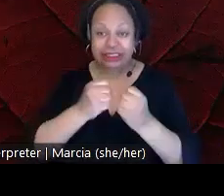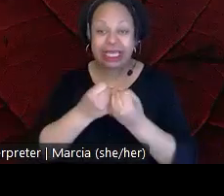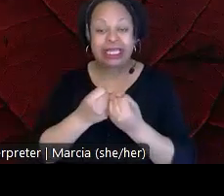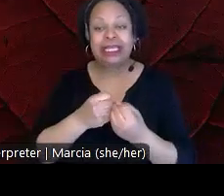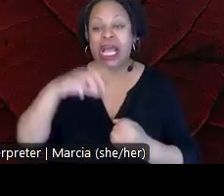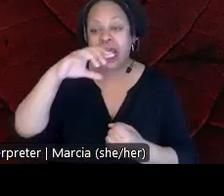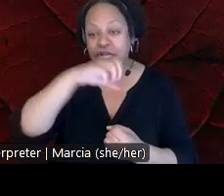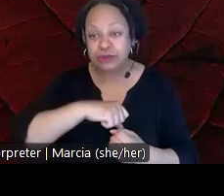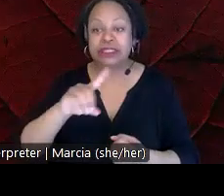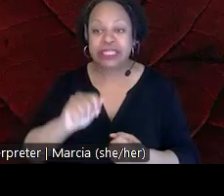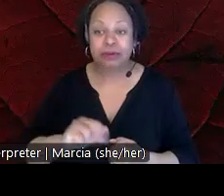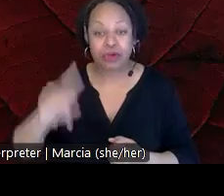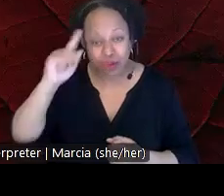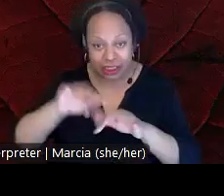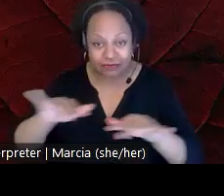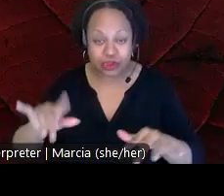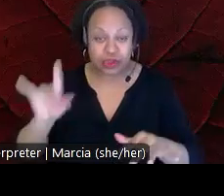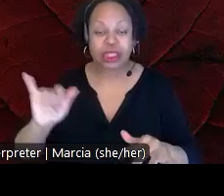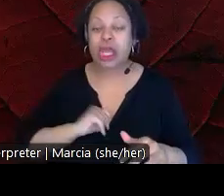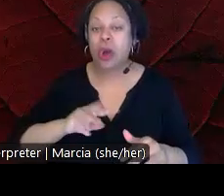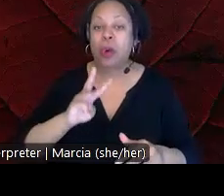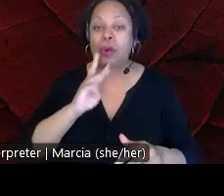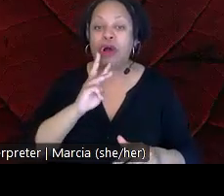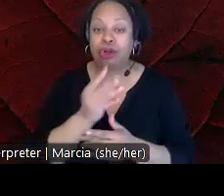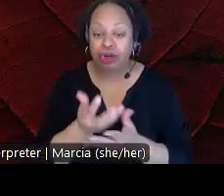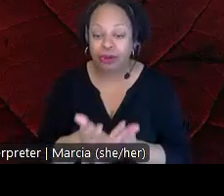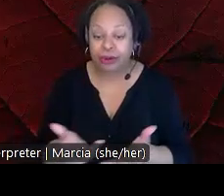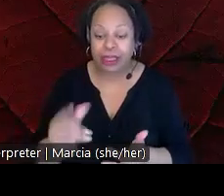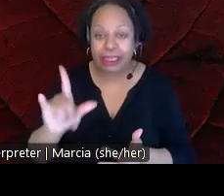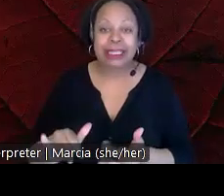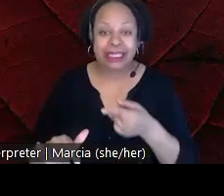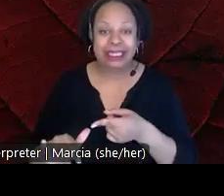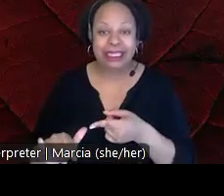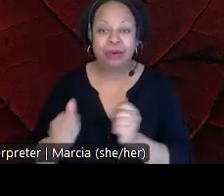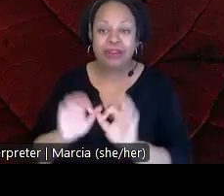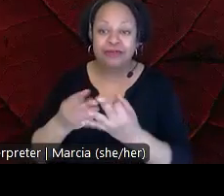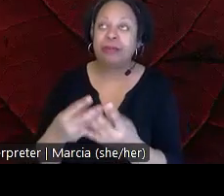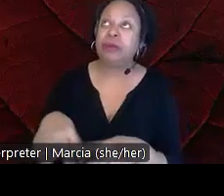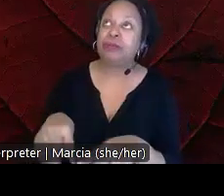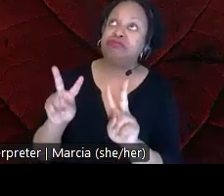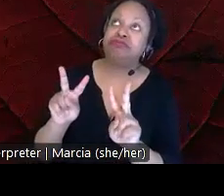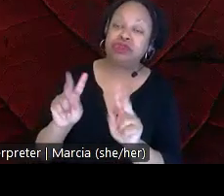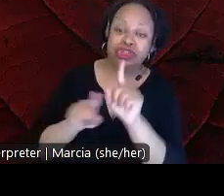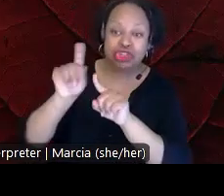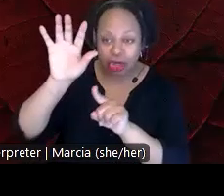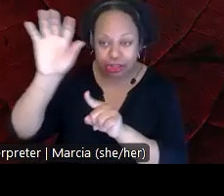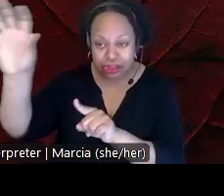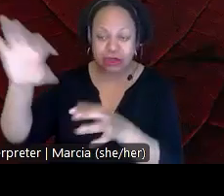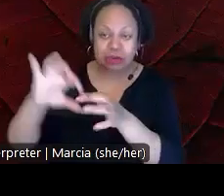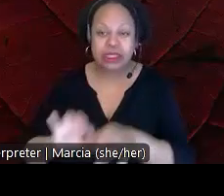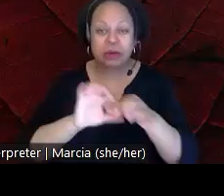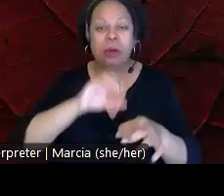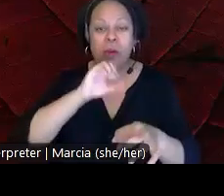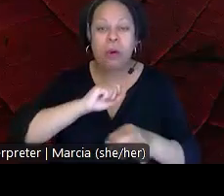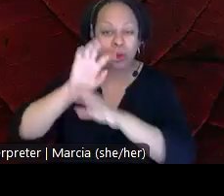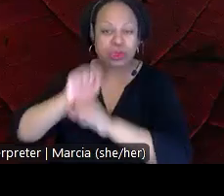ou neurodivergent. Le nénuphar avec la famille qui observe les étoiles fait allusion à un conte traditionnel qu'on me raconte depuis mon enfance.